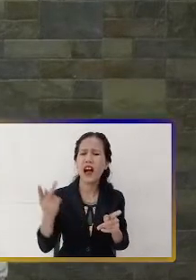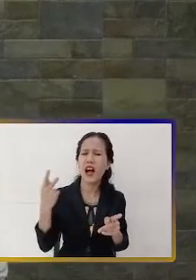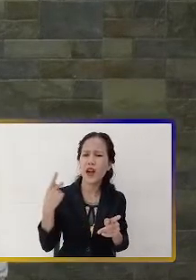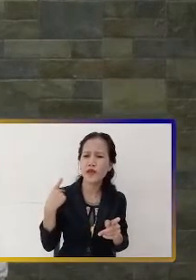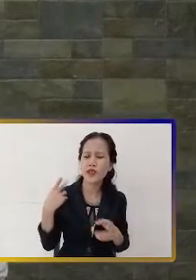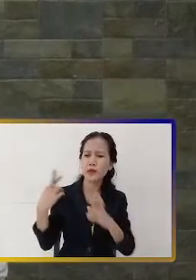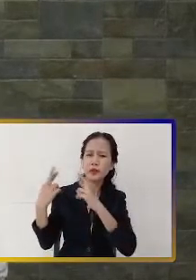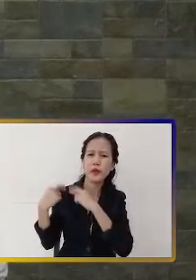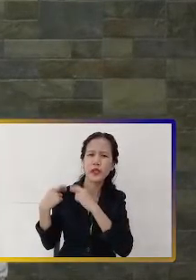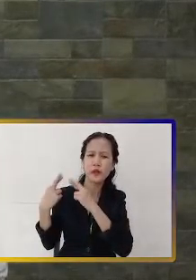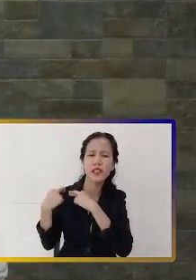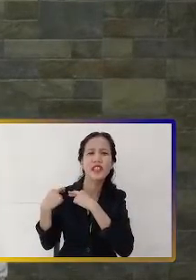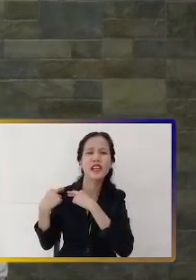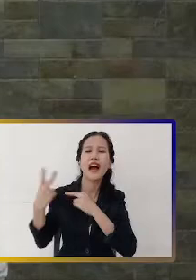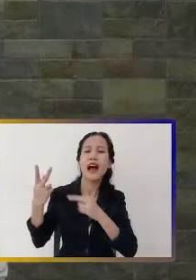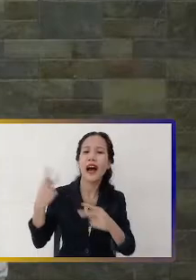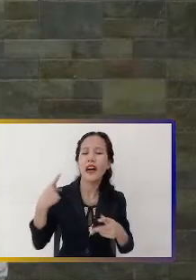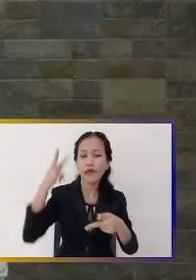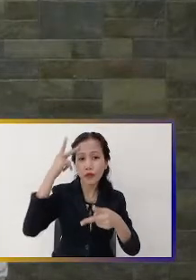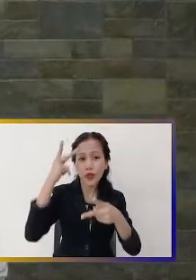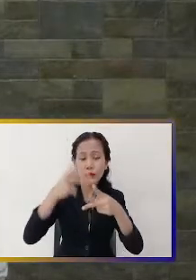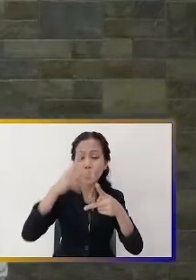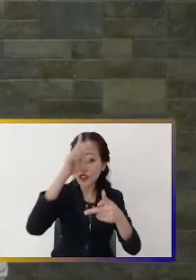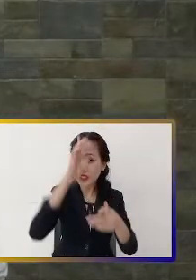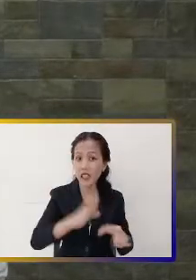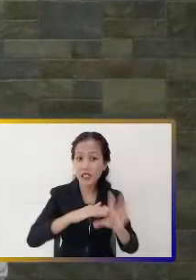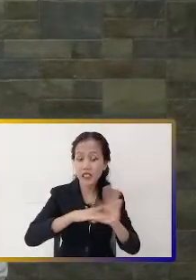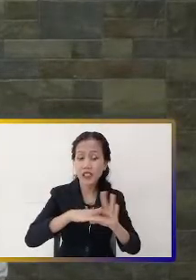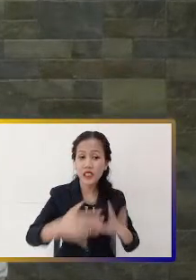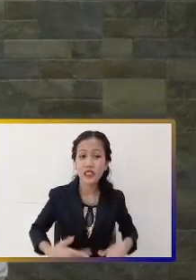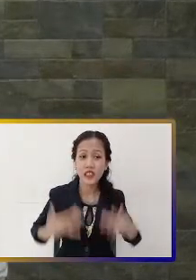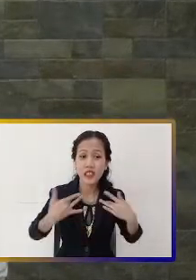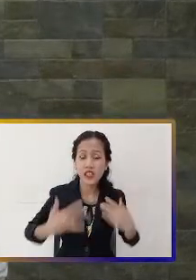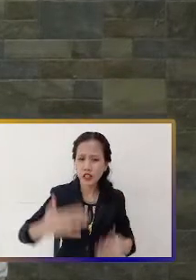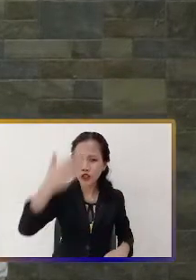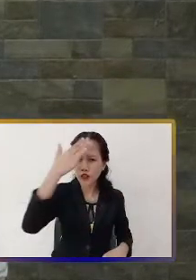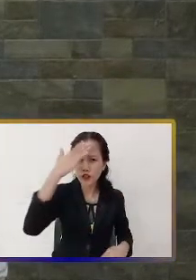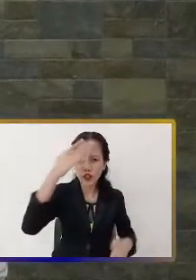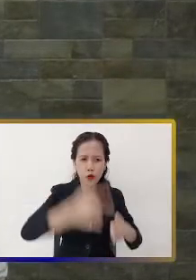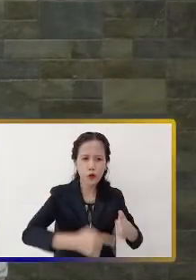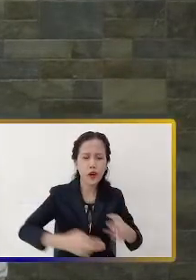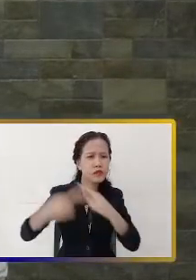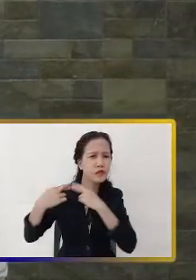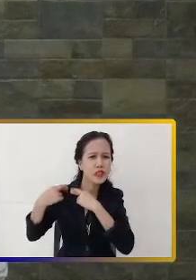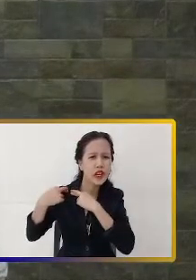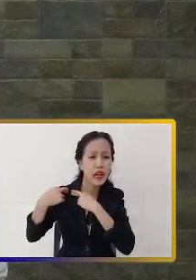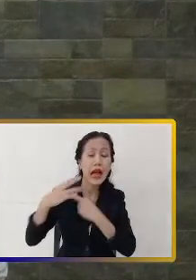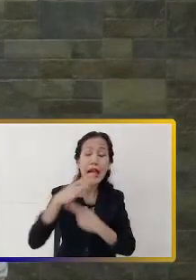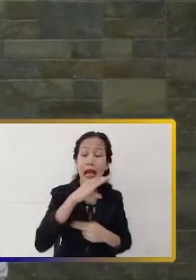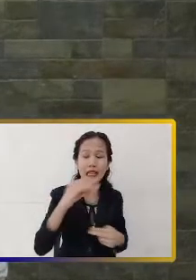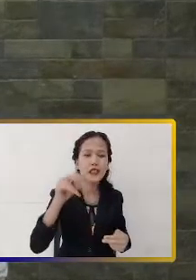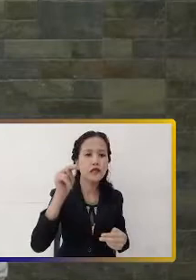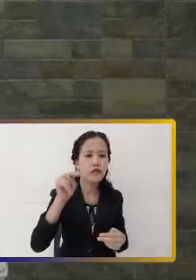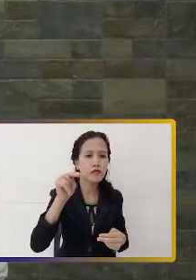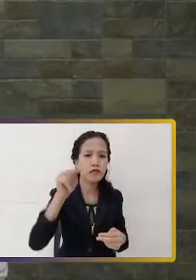May purpose ang Panginoon sa buhay niya. Alam niya kung ano ang trabaho niya. Alam niya rin kung anong kailangan niya.